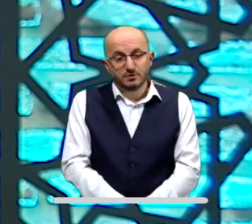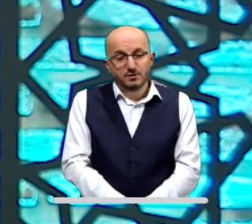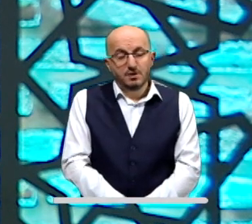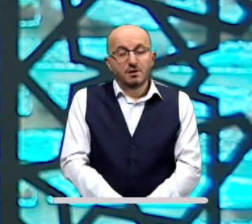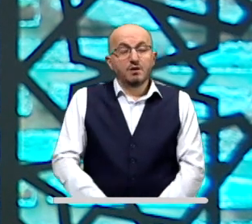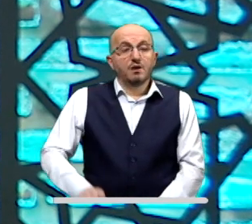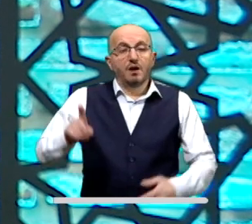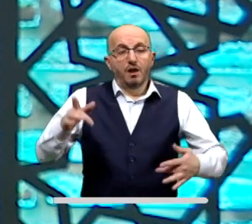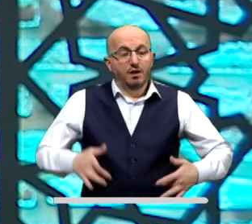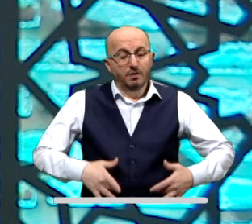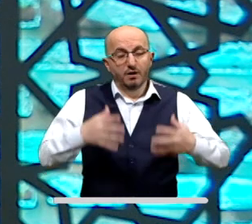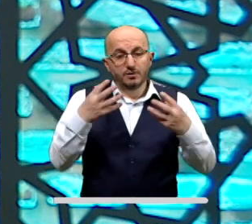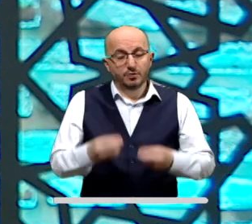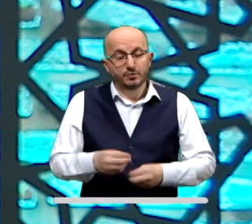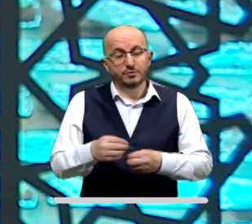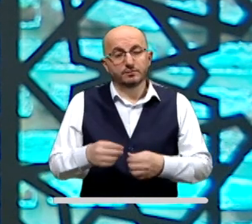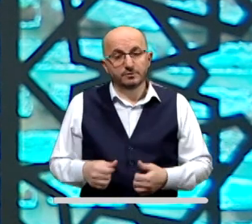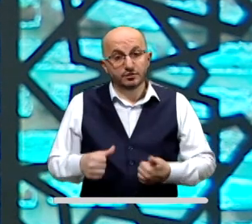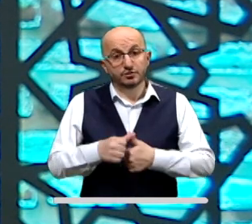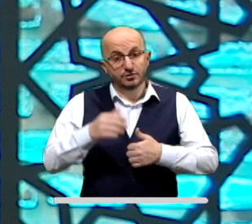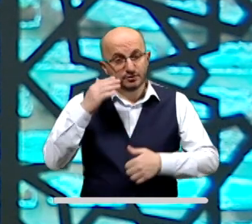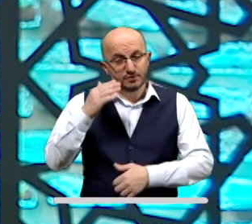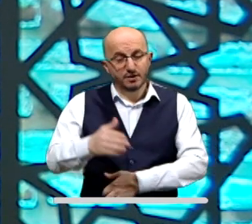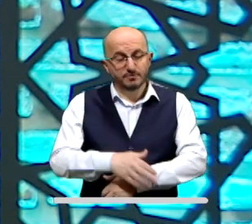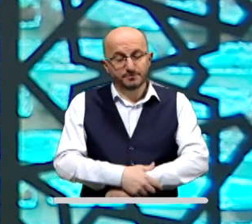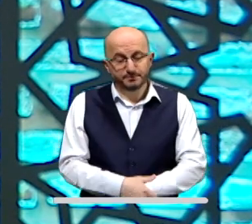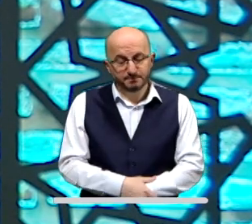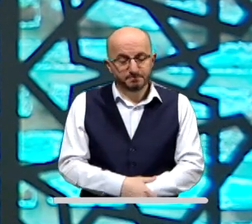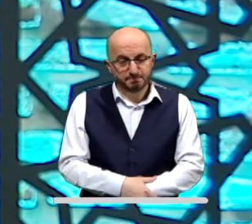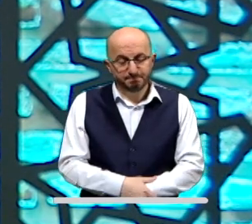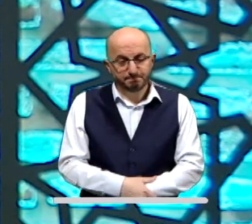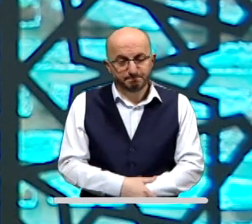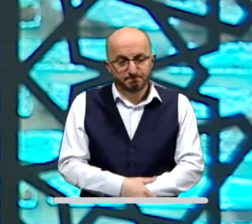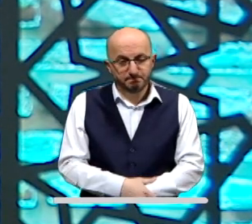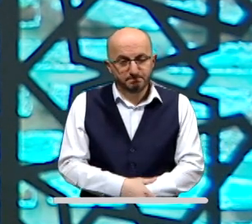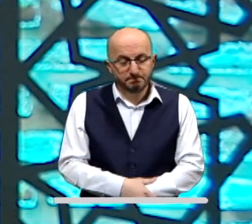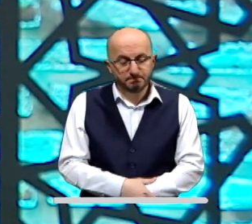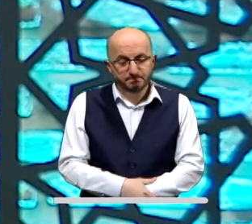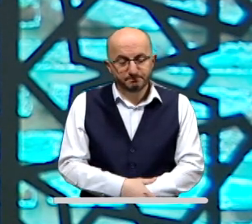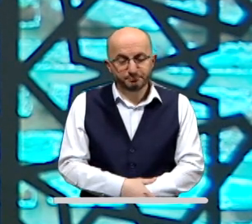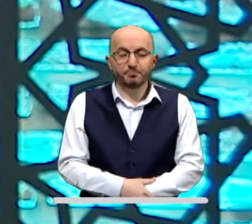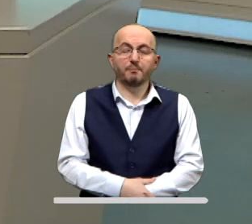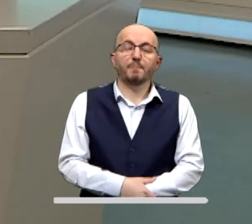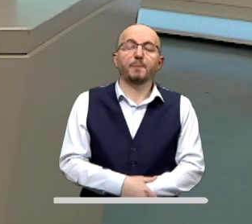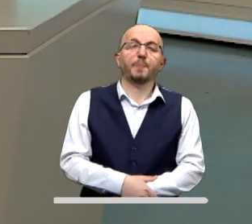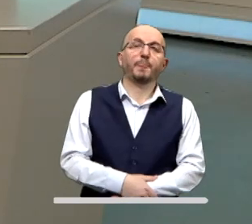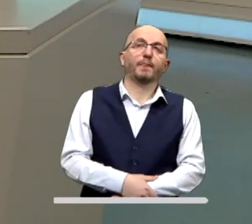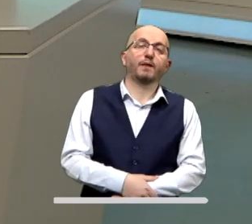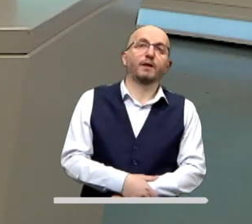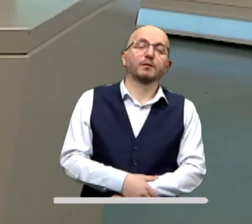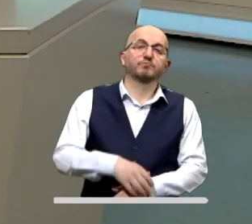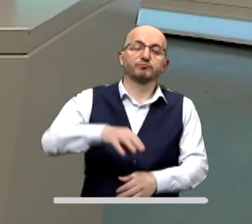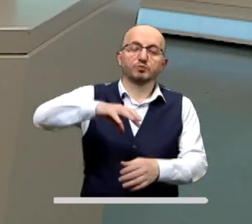Allah razı olsun Yenge hanıma da çok çok selam ediyoruz Tekirdağ'a da selam olsun Hayırlı akşamlar Rabbim niyetinizi kabul etsin Biz burada